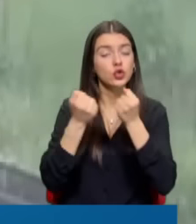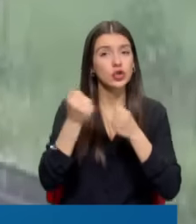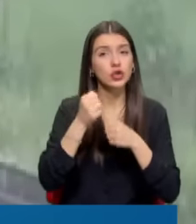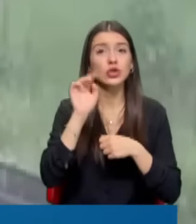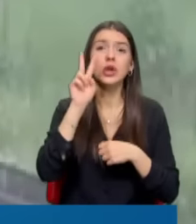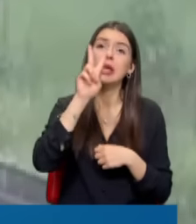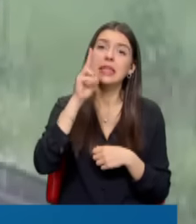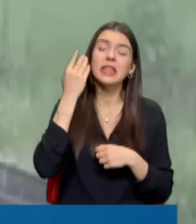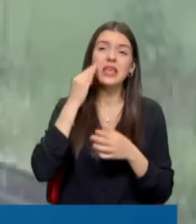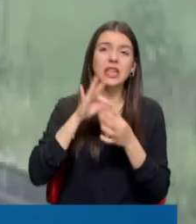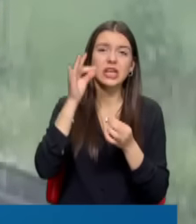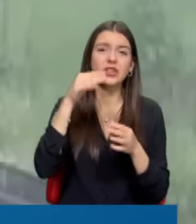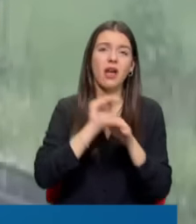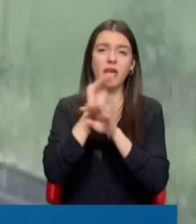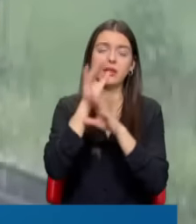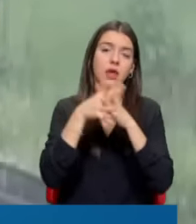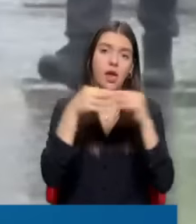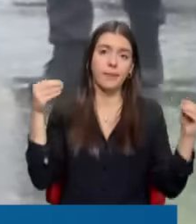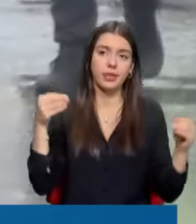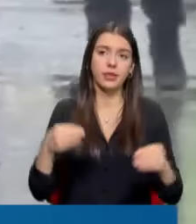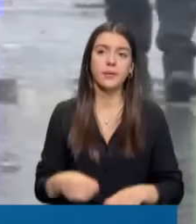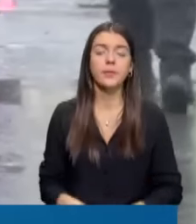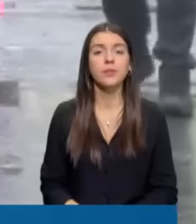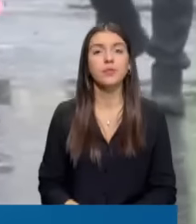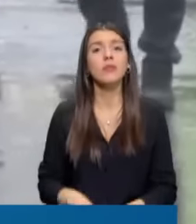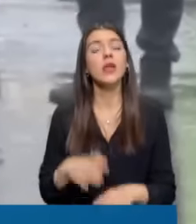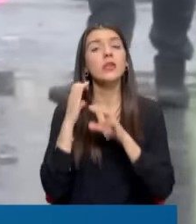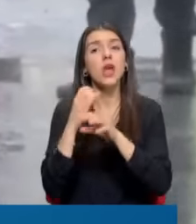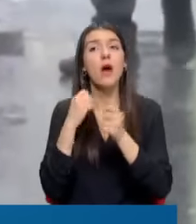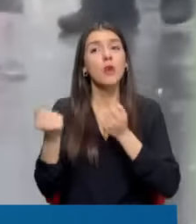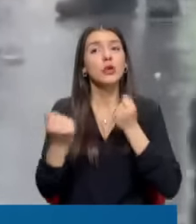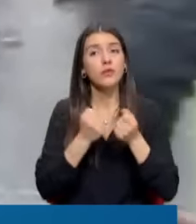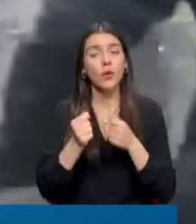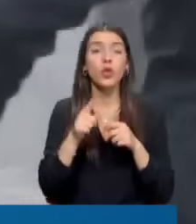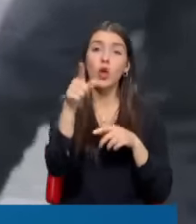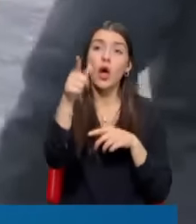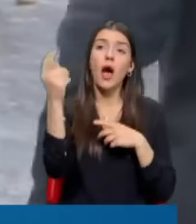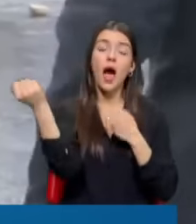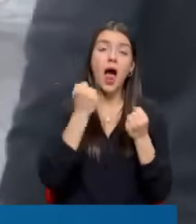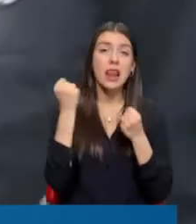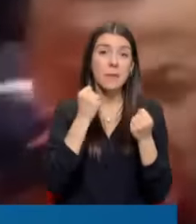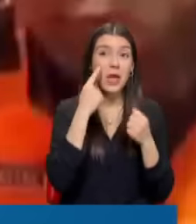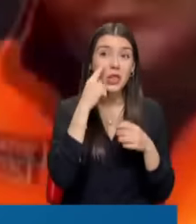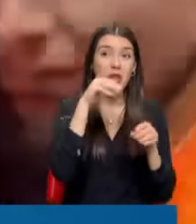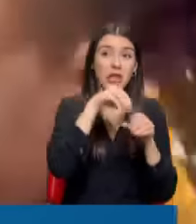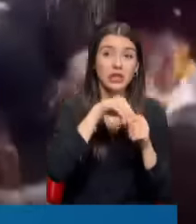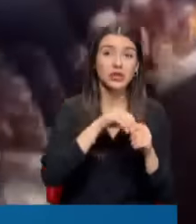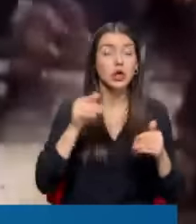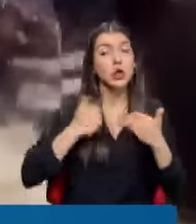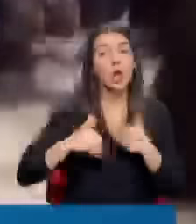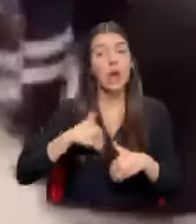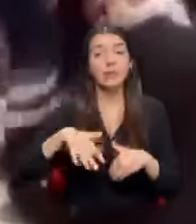daha hayatını kaybetti. Kamyon şoförü ve otomobildeki diğer yolcular yaralandı. Orada da var 2 tane ya.